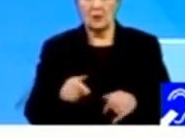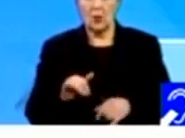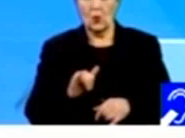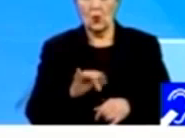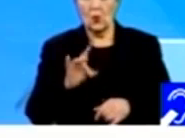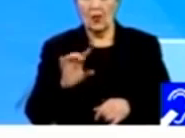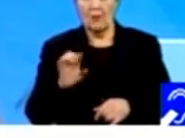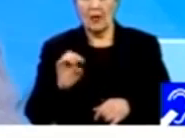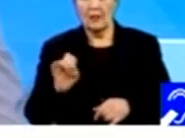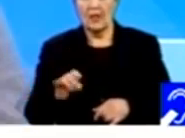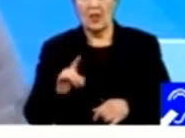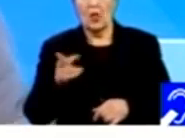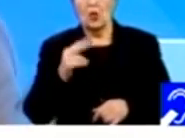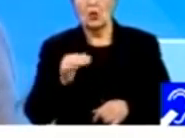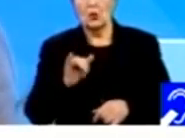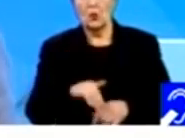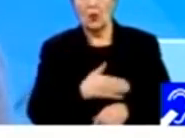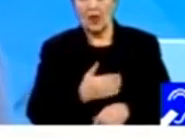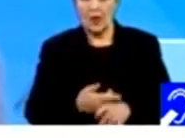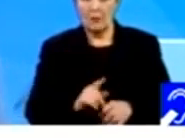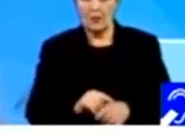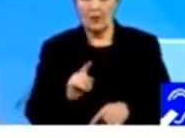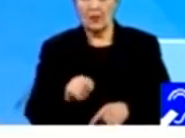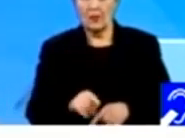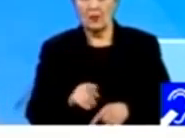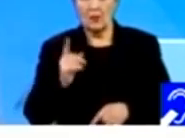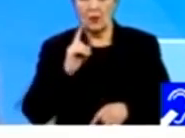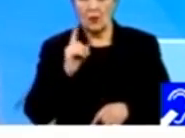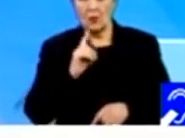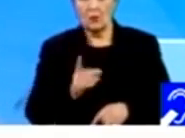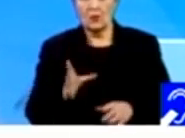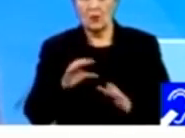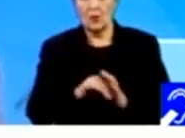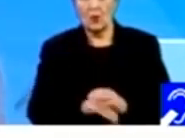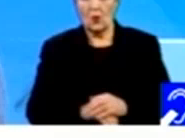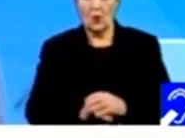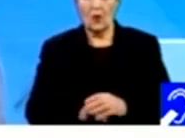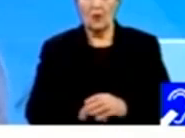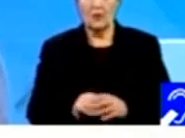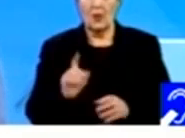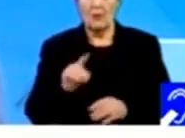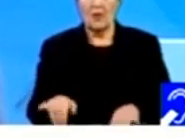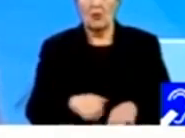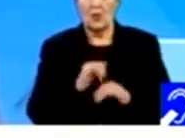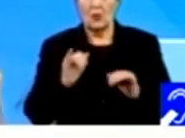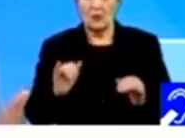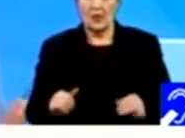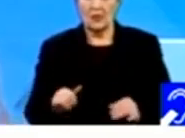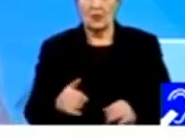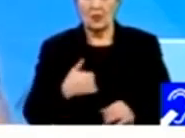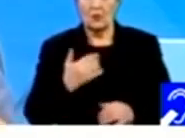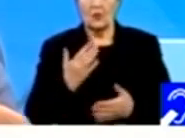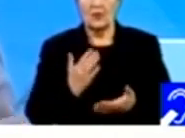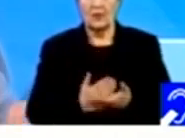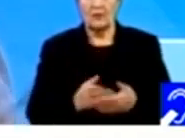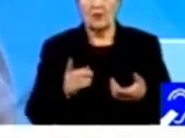urbană durabilă și aici nu este loc de acel audit. Auditul se face în cadrul concepției pentru dezvoltare durabilă, unde avem mega